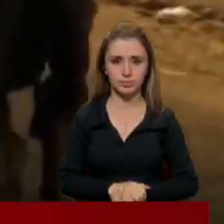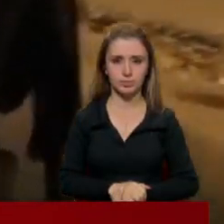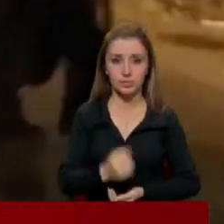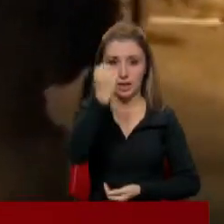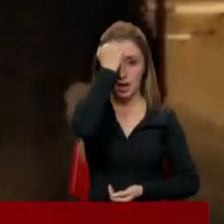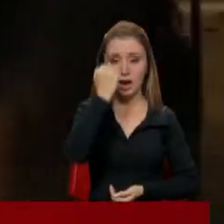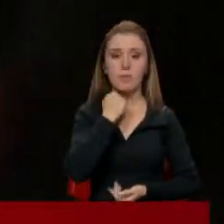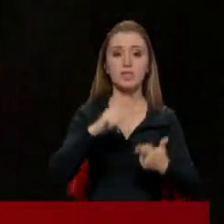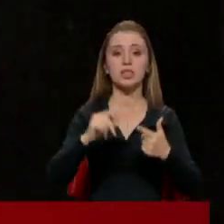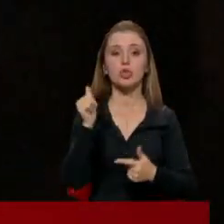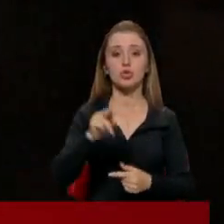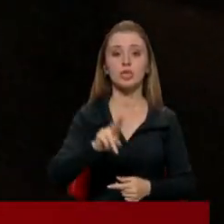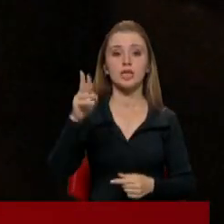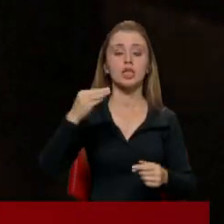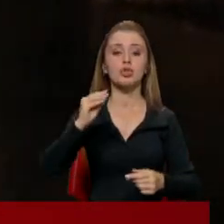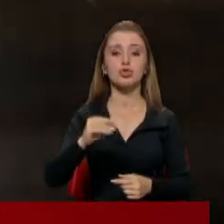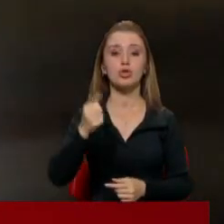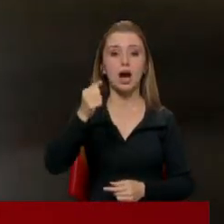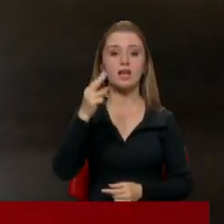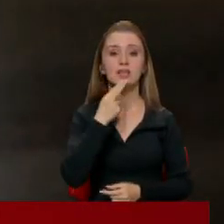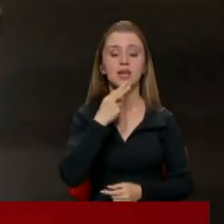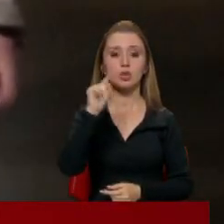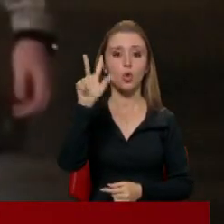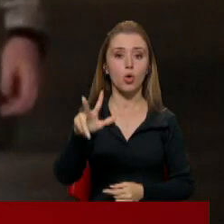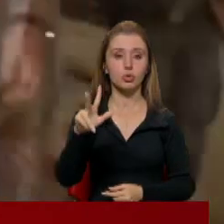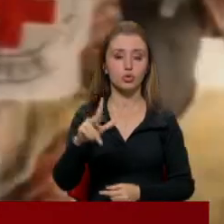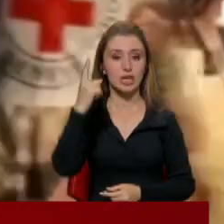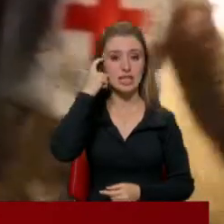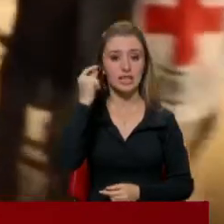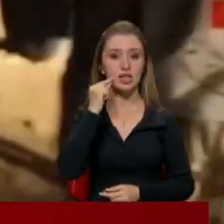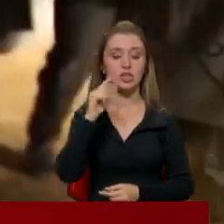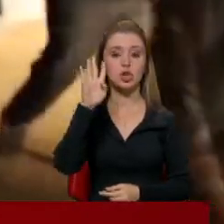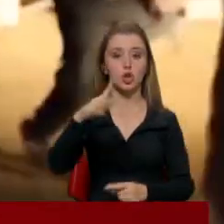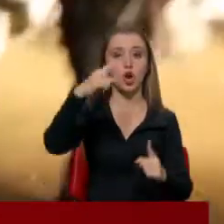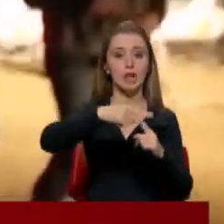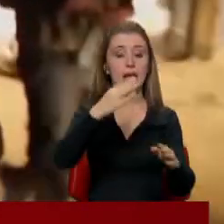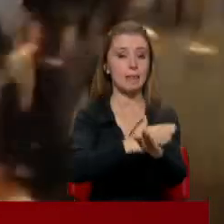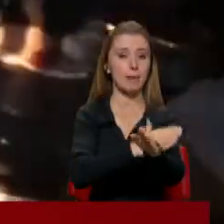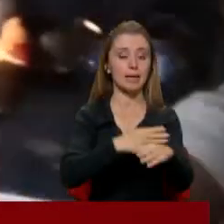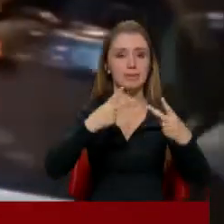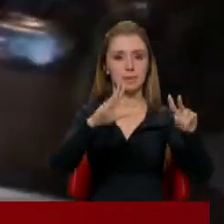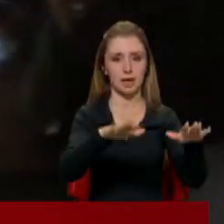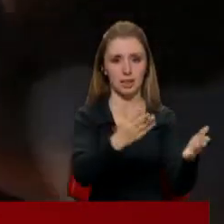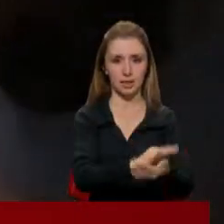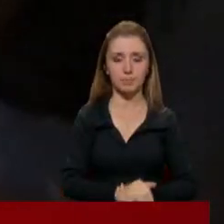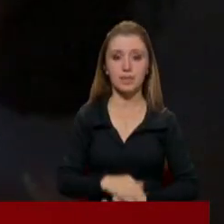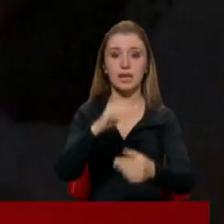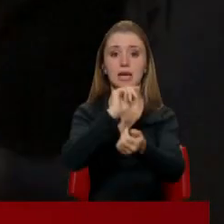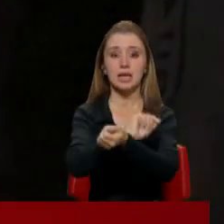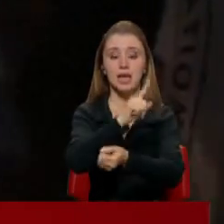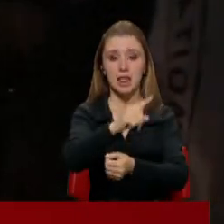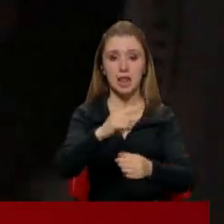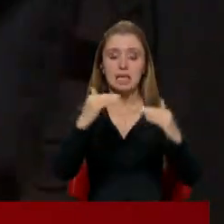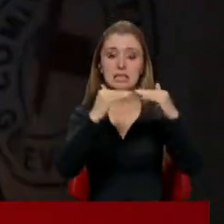Hamas ikinci günde 7'si çocuk ve 6'sı kadın, 13 İsrailli'yi ve 4 Taylandlı'yı serbest bıraktı. Rehineler Refah